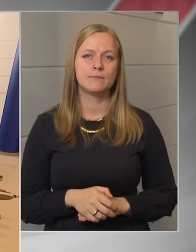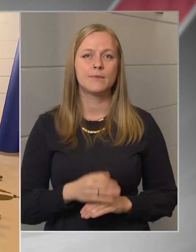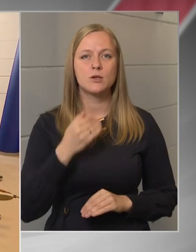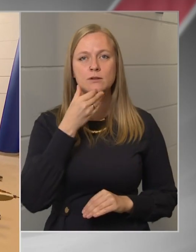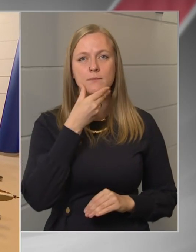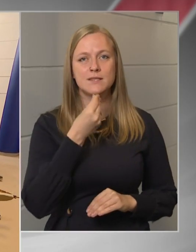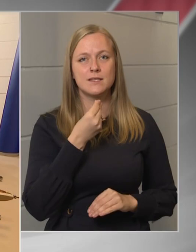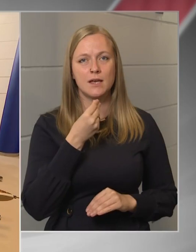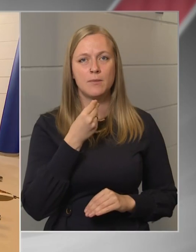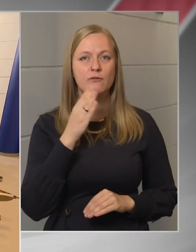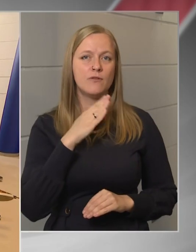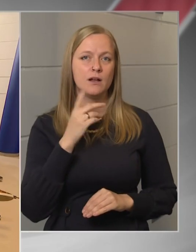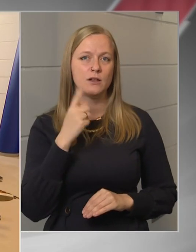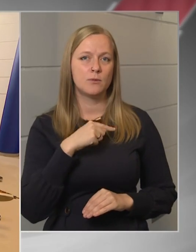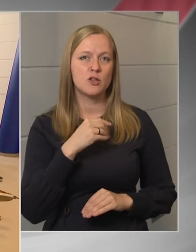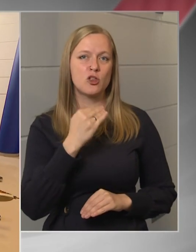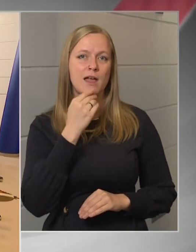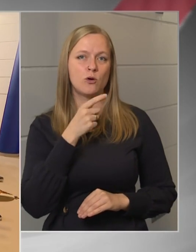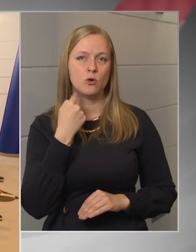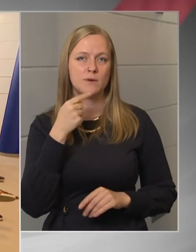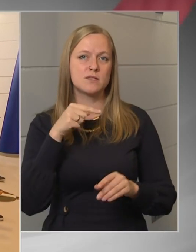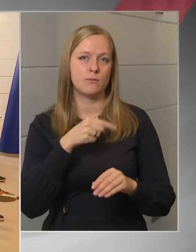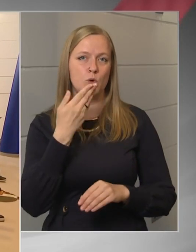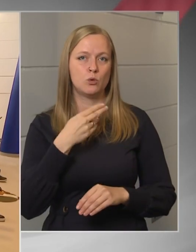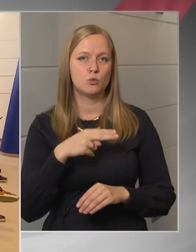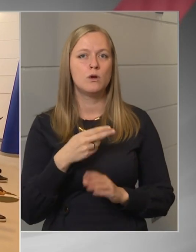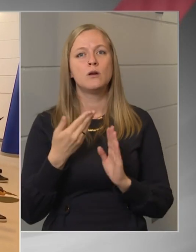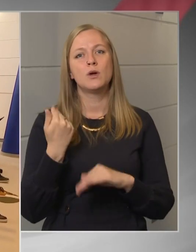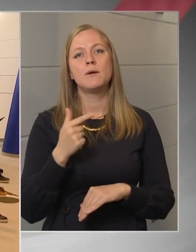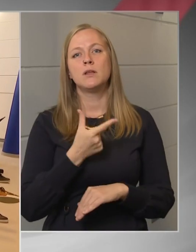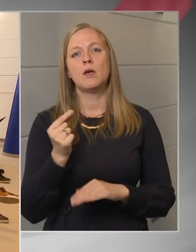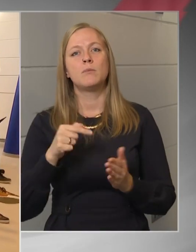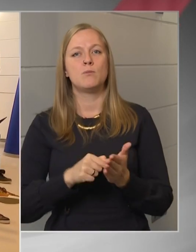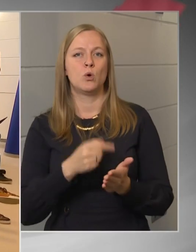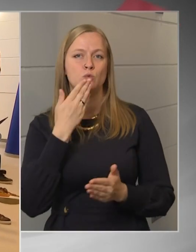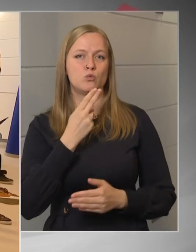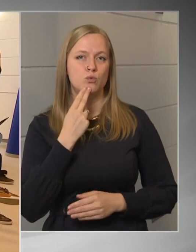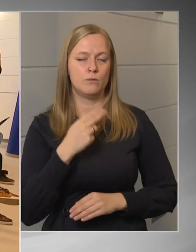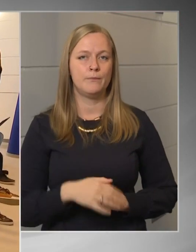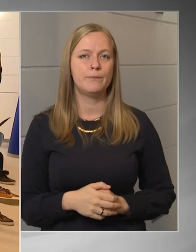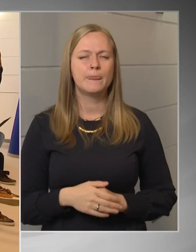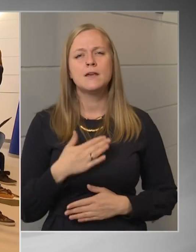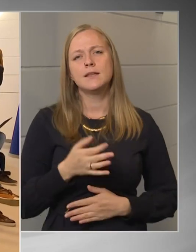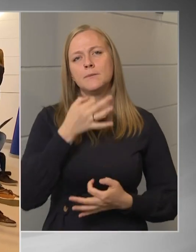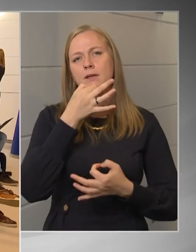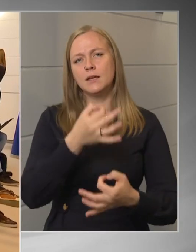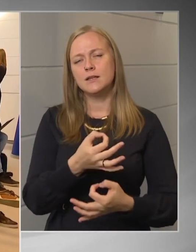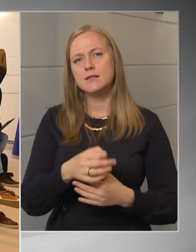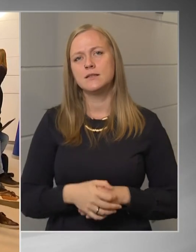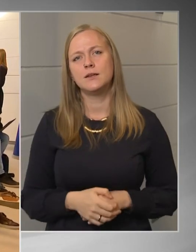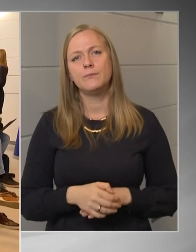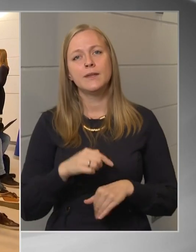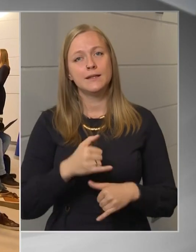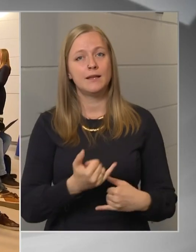Köszönöm szépen. Felegi Tamás, economics.hu, a korábbi napi.hu. Azt szeretném kérdezni, hogy